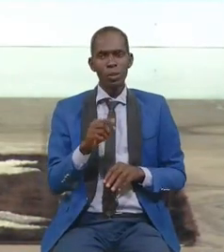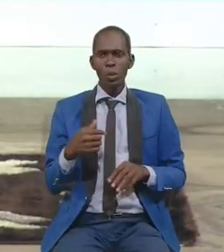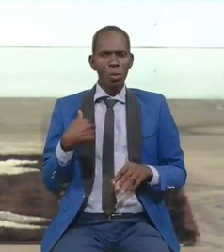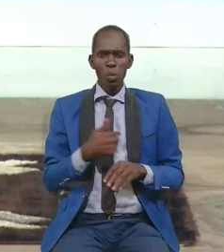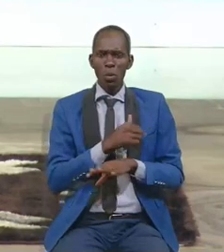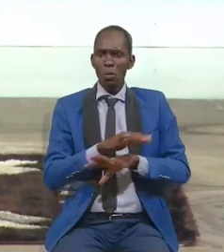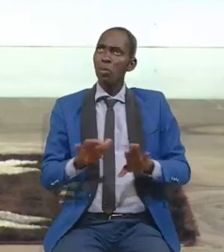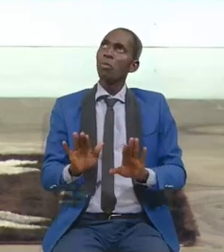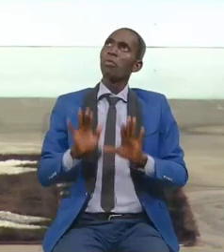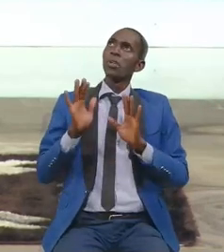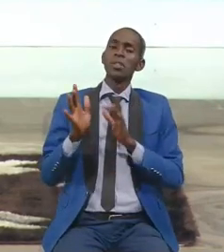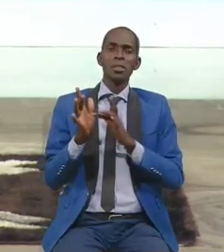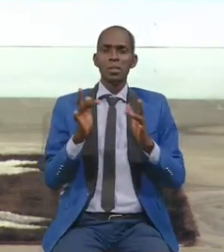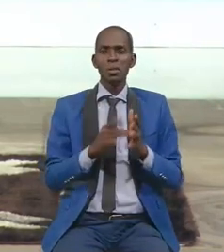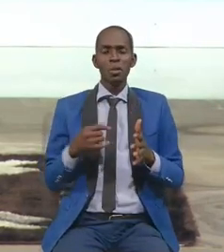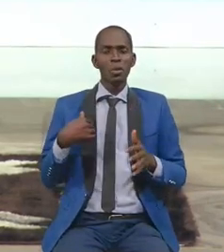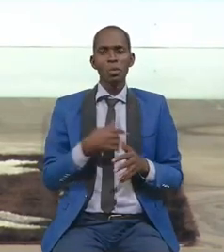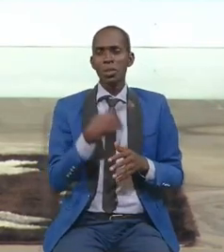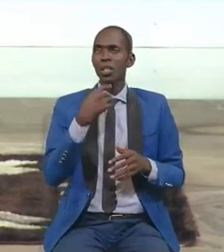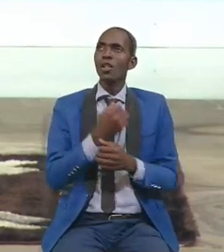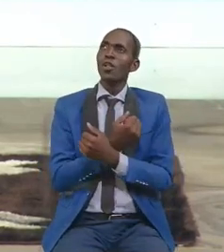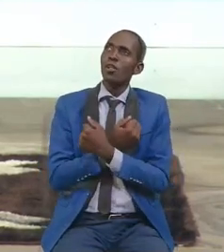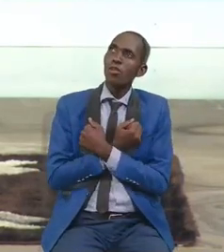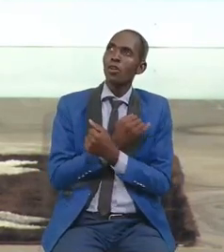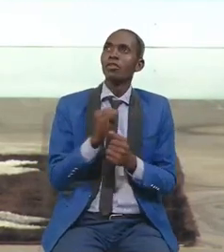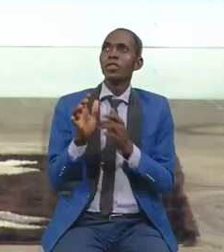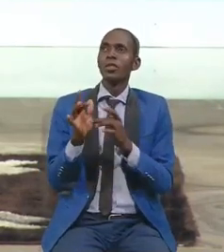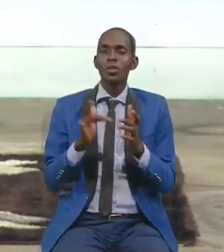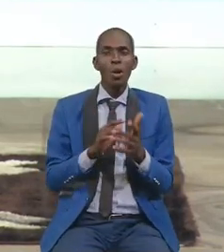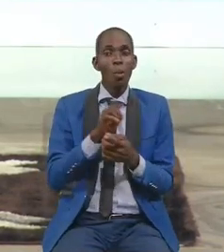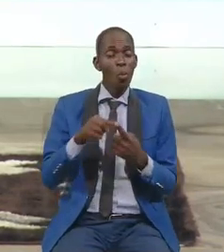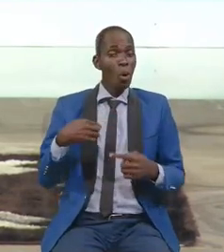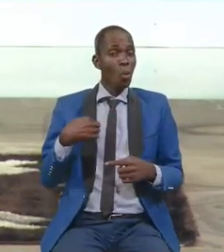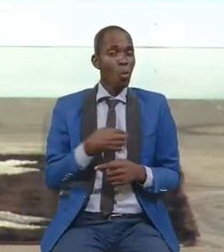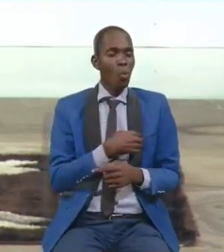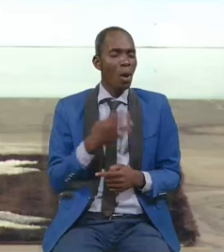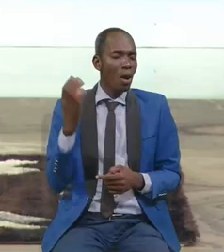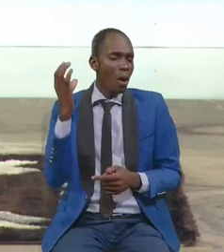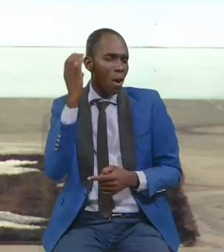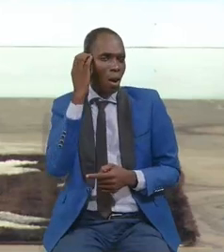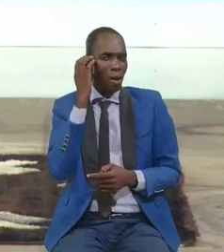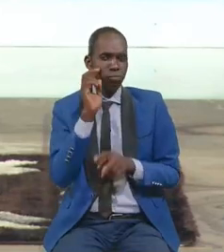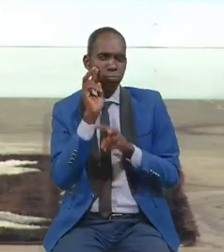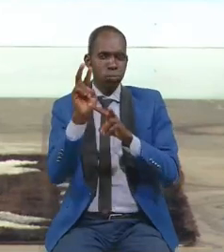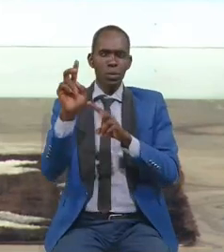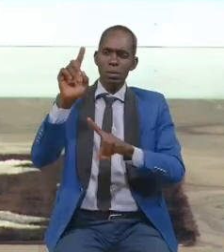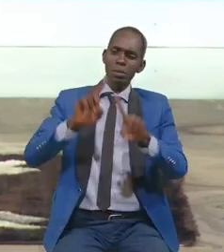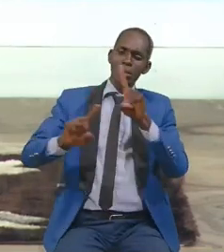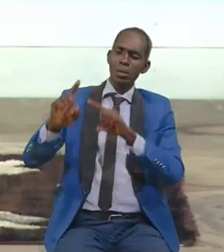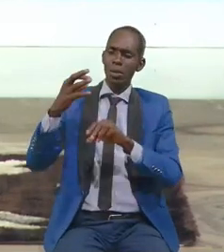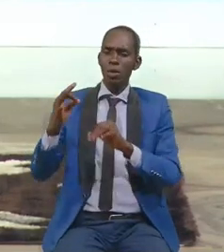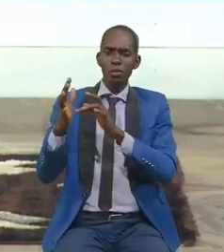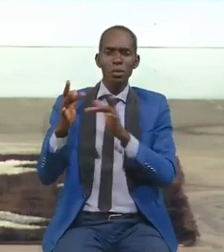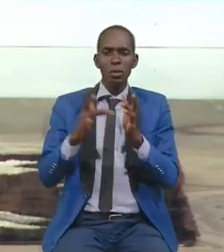Jésus, l'aimable Jésus, Jésus miséricordieux, Jésus gracieux. Quand on entend le nom de Jésus, il n'y a pas le cœur